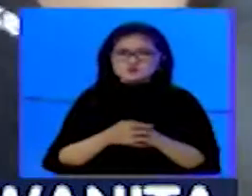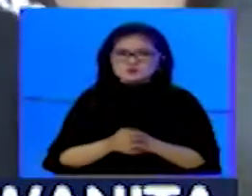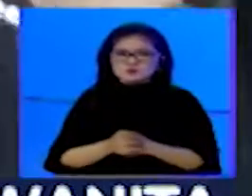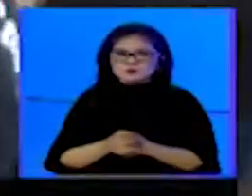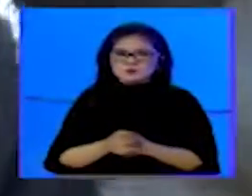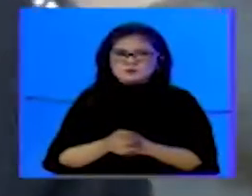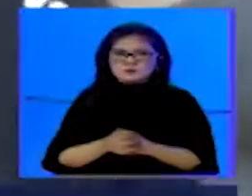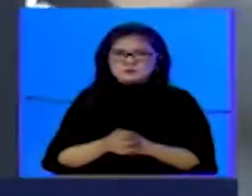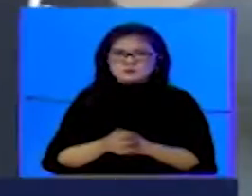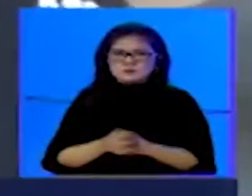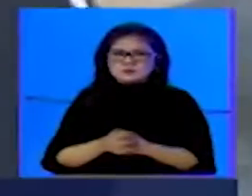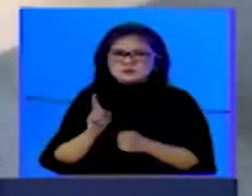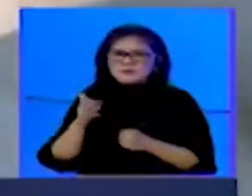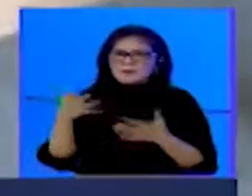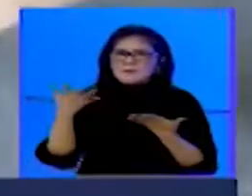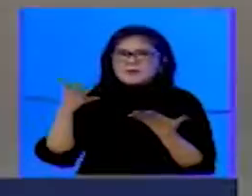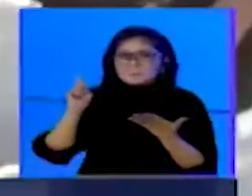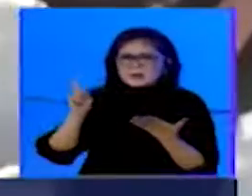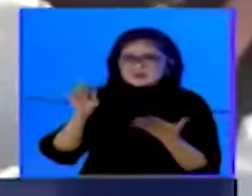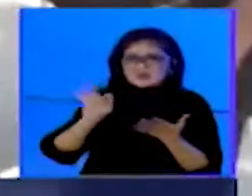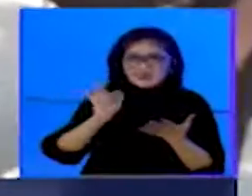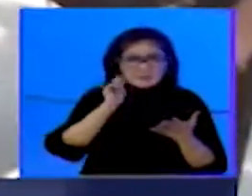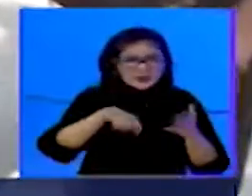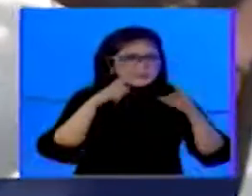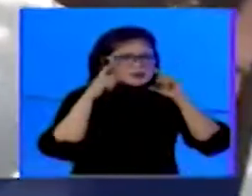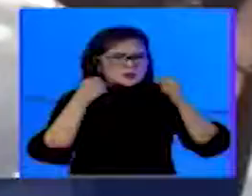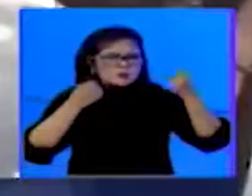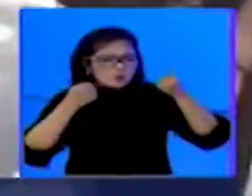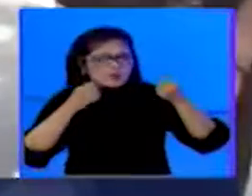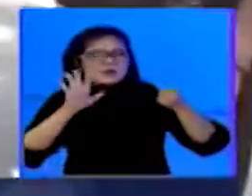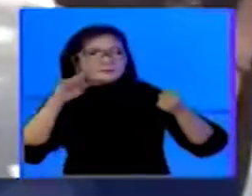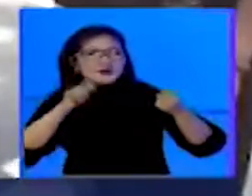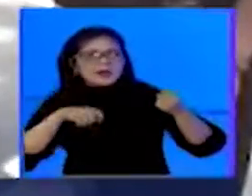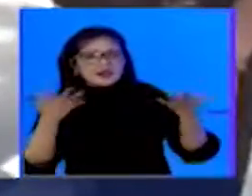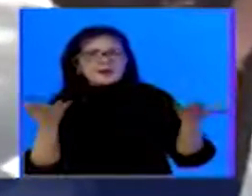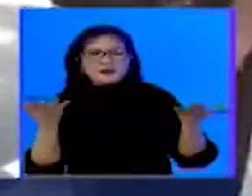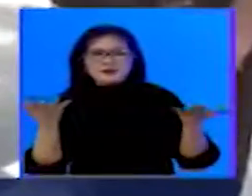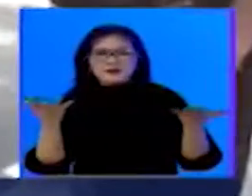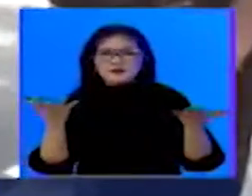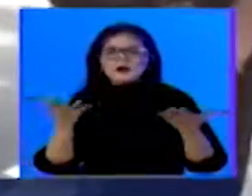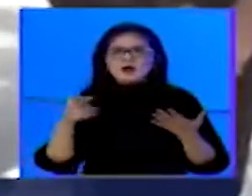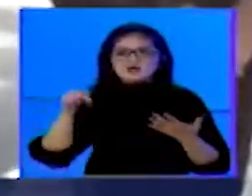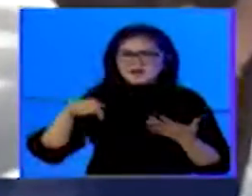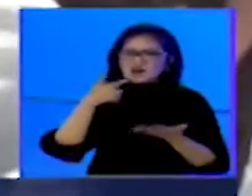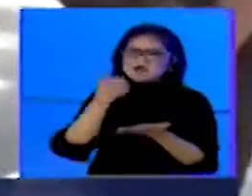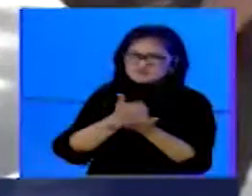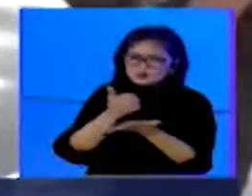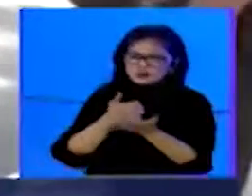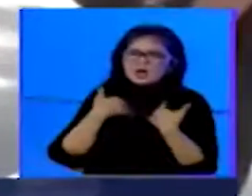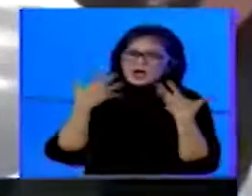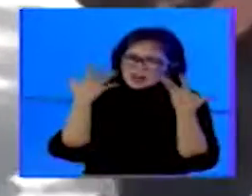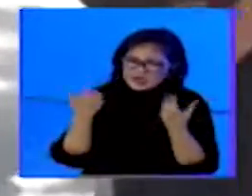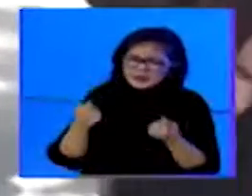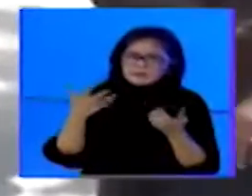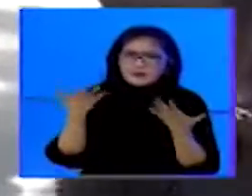masih di mobil tadi maskernya harapannya melalui operasi operasi seperti ini masyarakat pada kesadaran